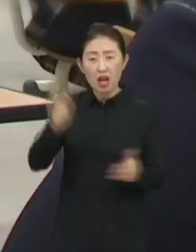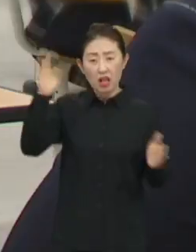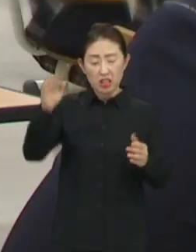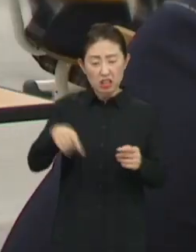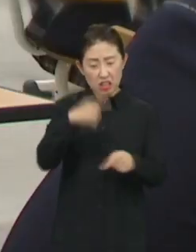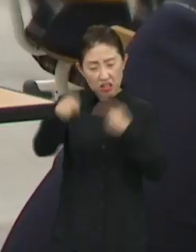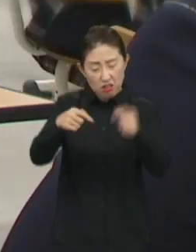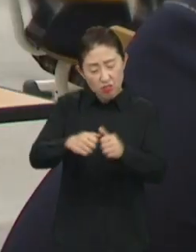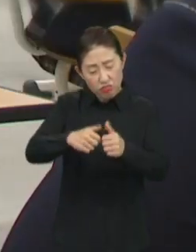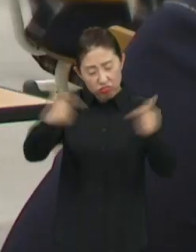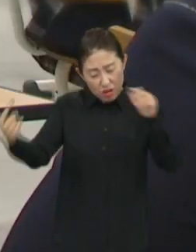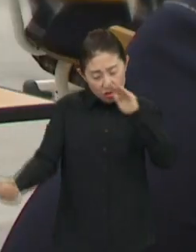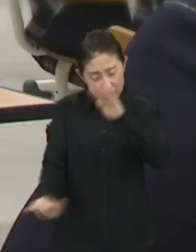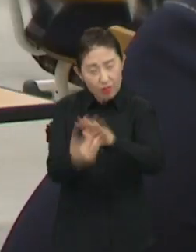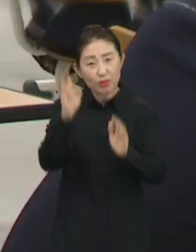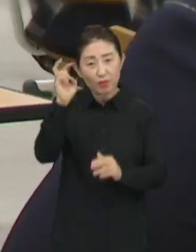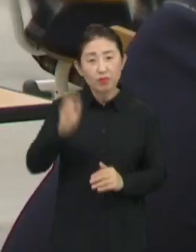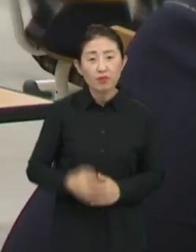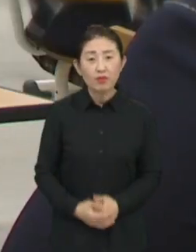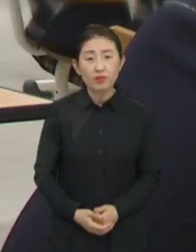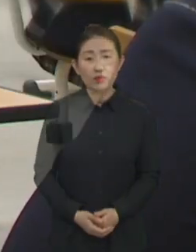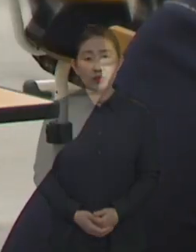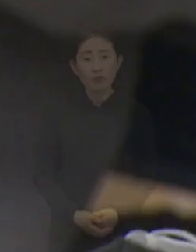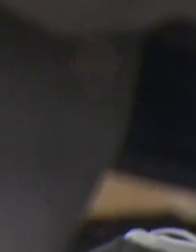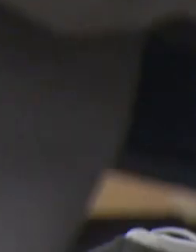기록할 것으로 보고 있습니다